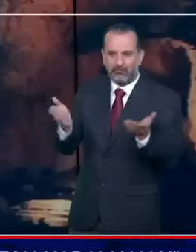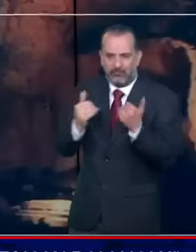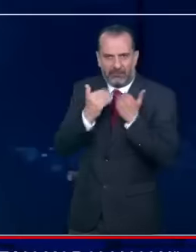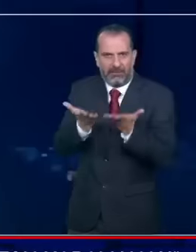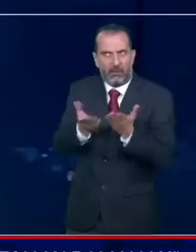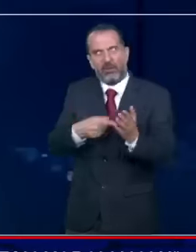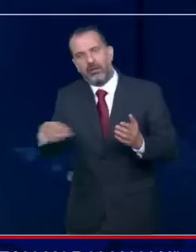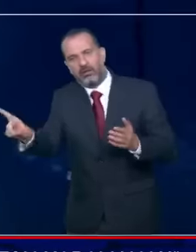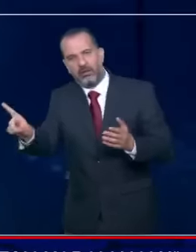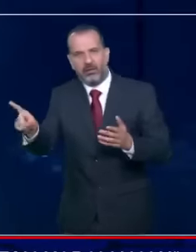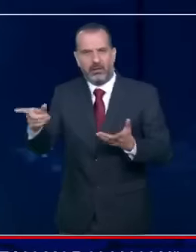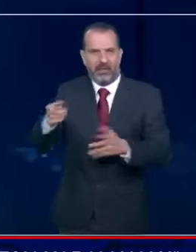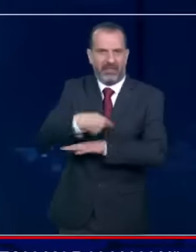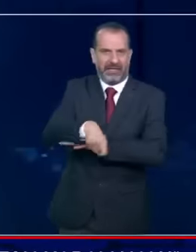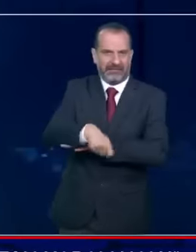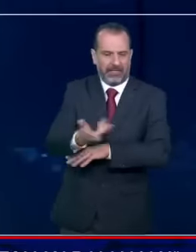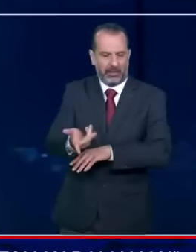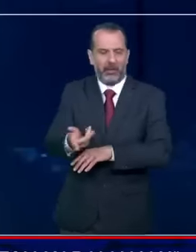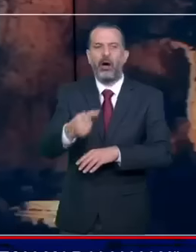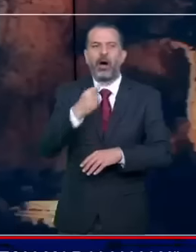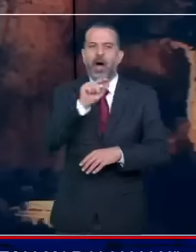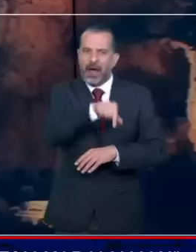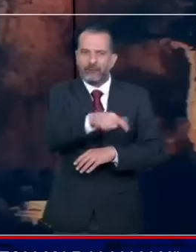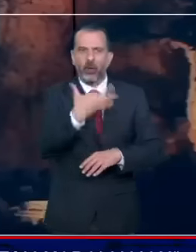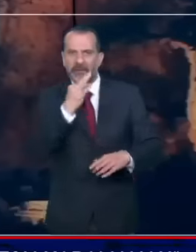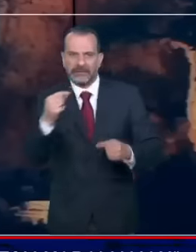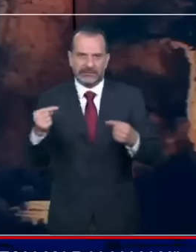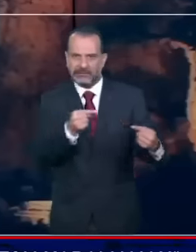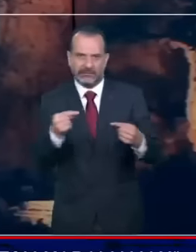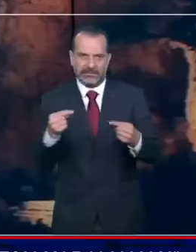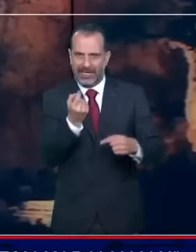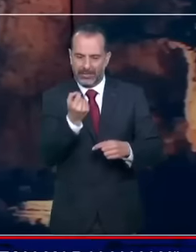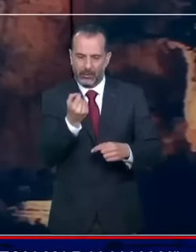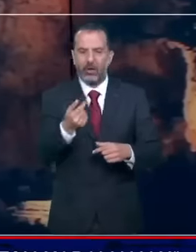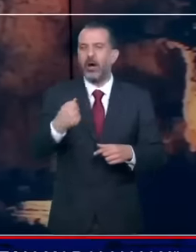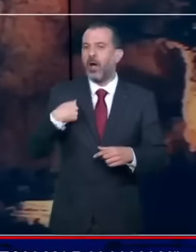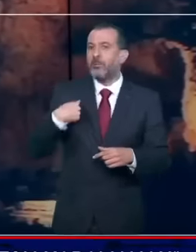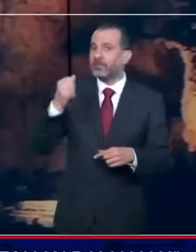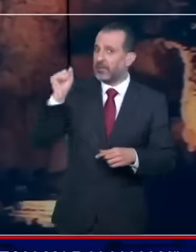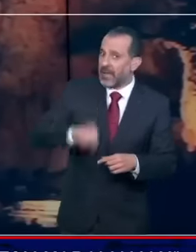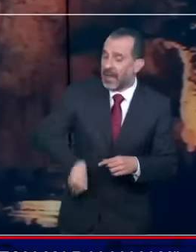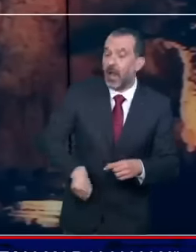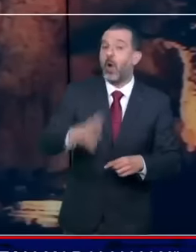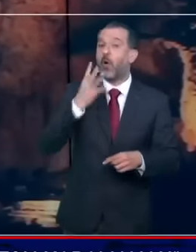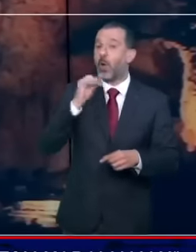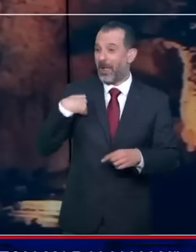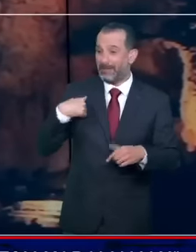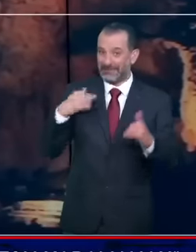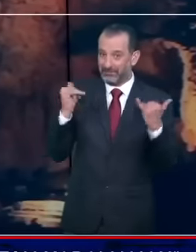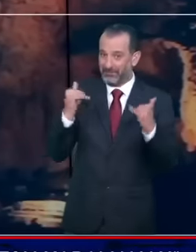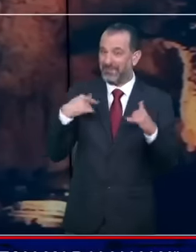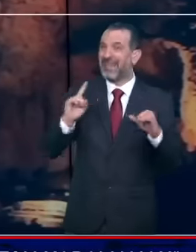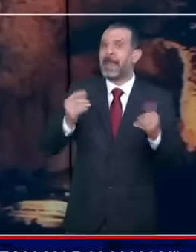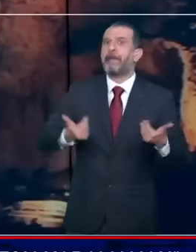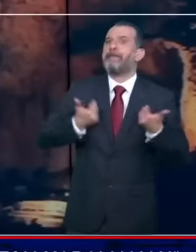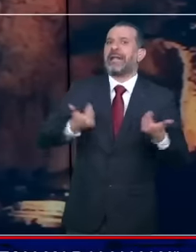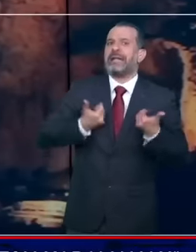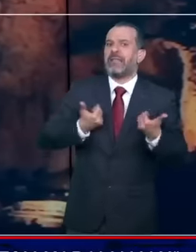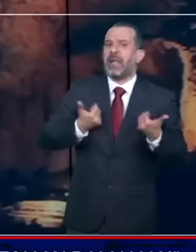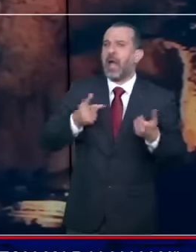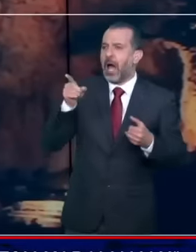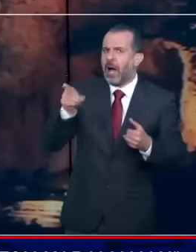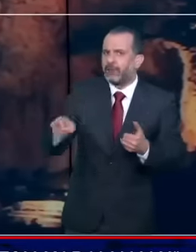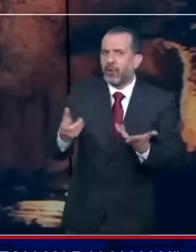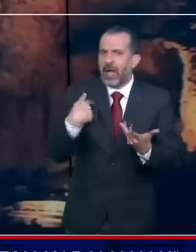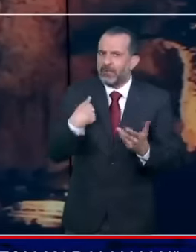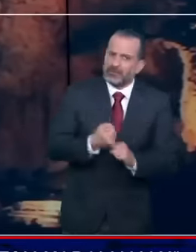λίγο το παιχνίδι γάτα με το ποντίκι αυτό. Ναι, που και επίσης εμείς παίρνουμε το μέρος των θυμάτων σε αυτό το παιχνίδι που λέτε. Γιατί μας δεν είναι παιχνίδι. Είναι θέμα